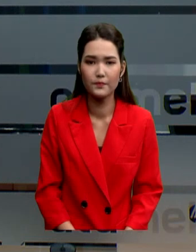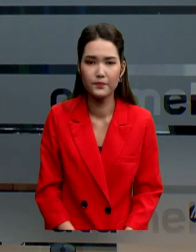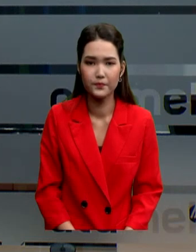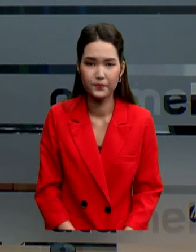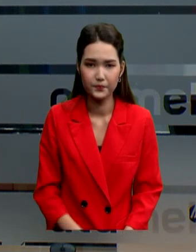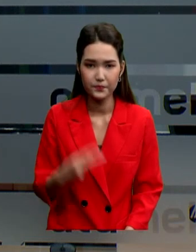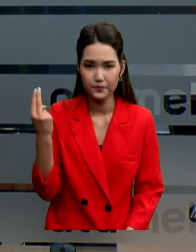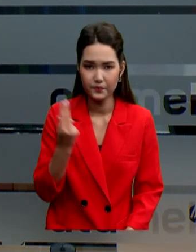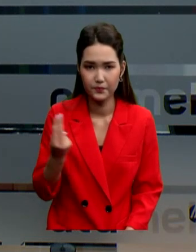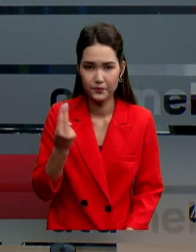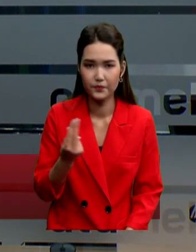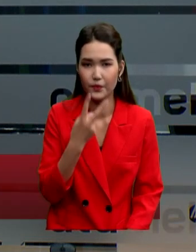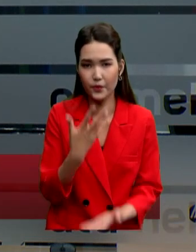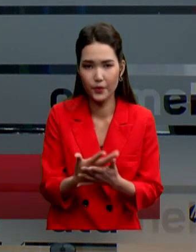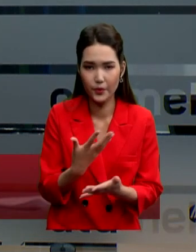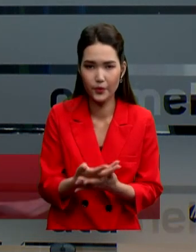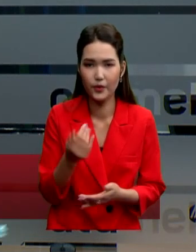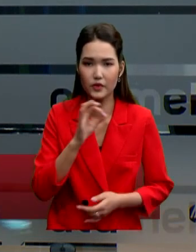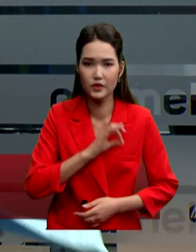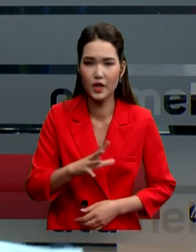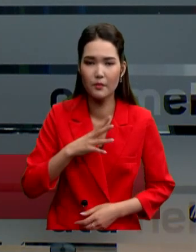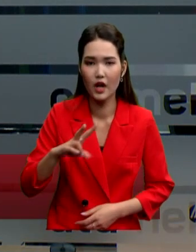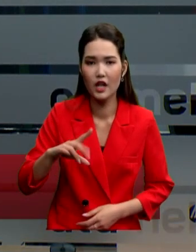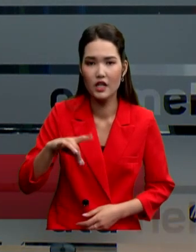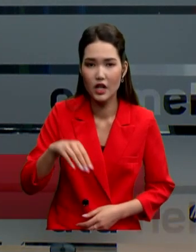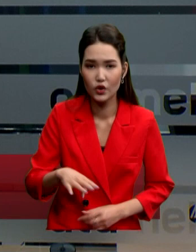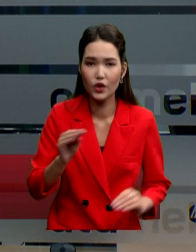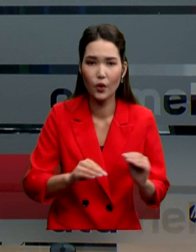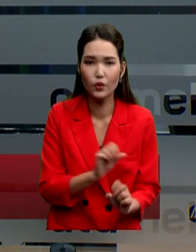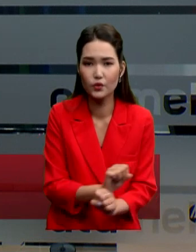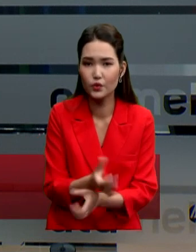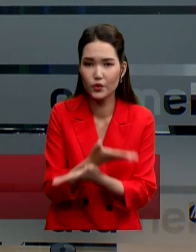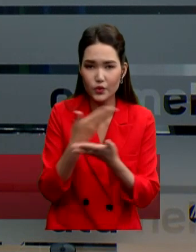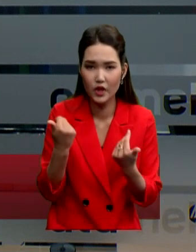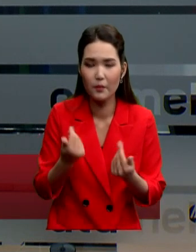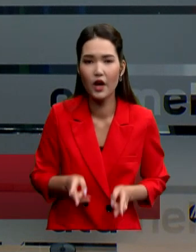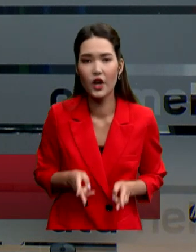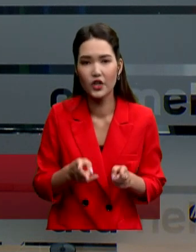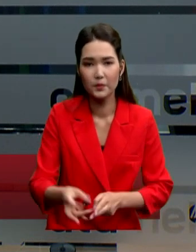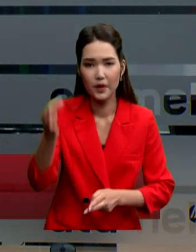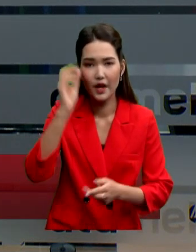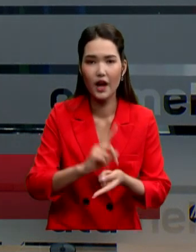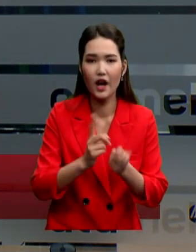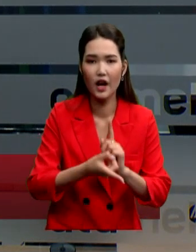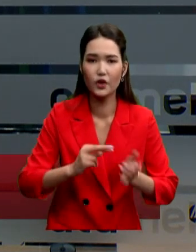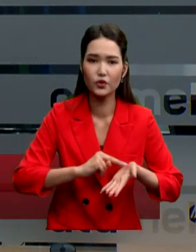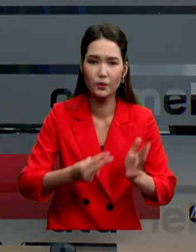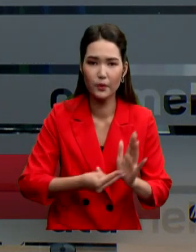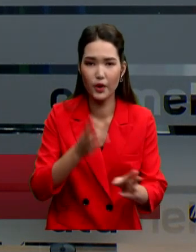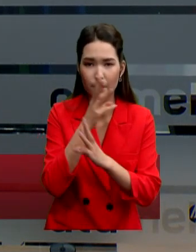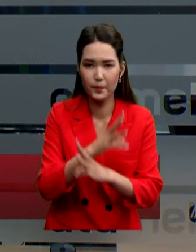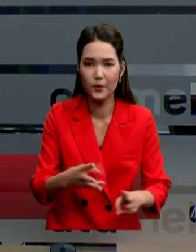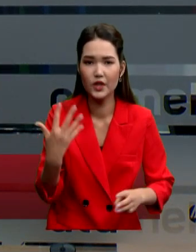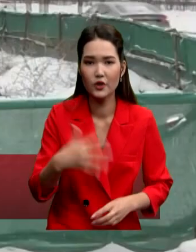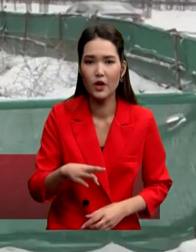Ал астаналықтардың көзіне сүйел болған LRT құрылысы тоқтамайды. Жемқорлықтың ескерткішіне айналған жобаға биыл бюджеттен